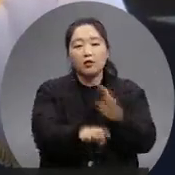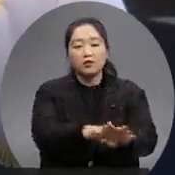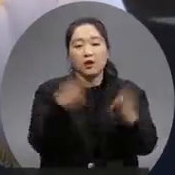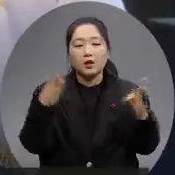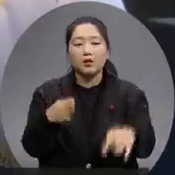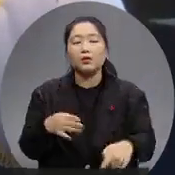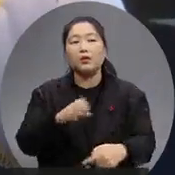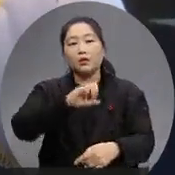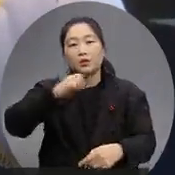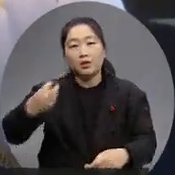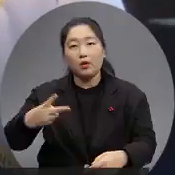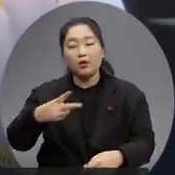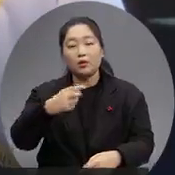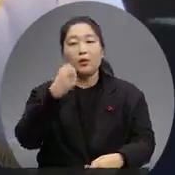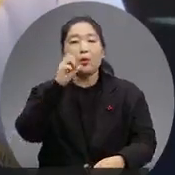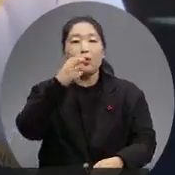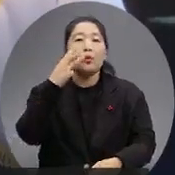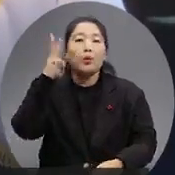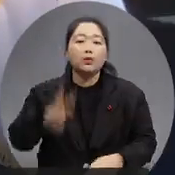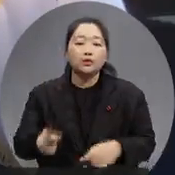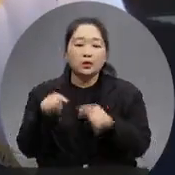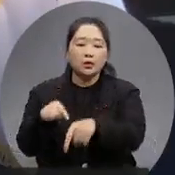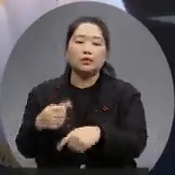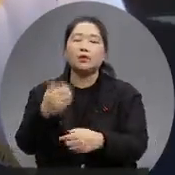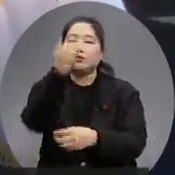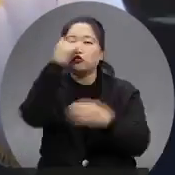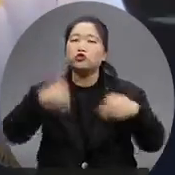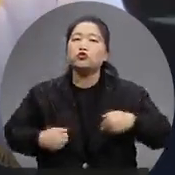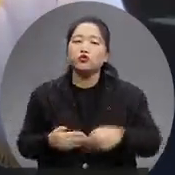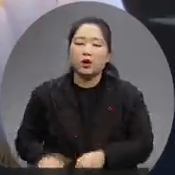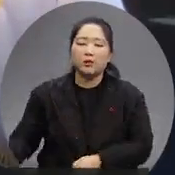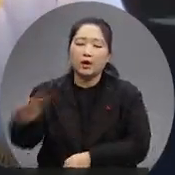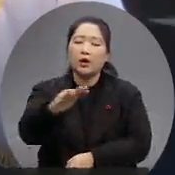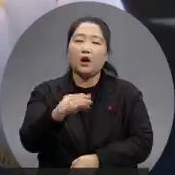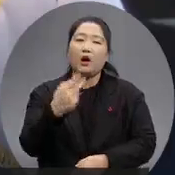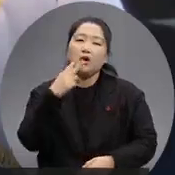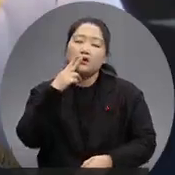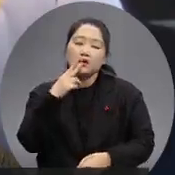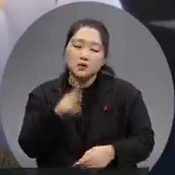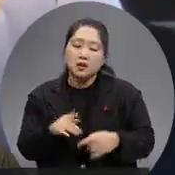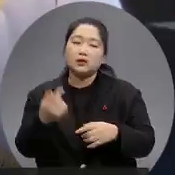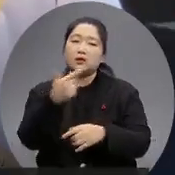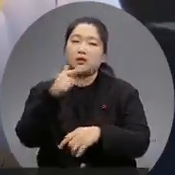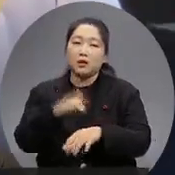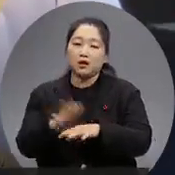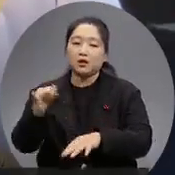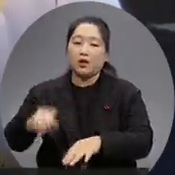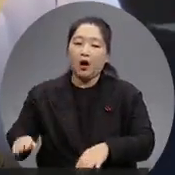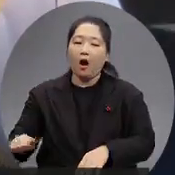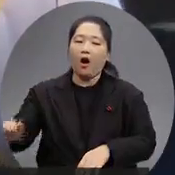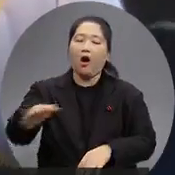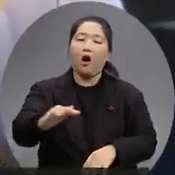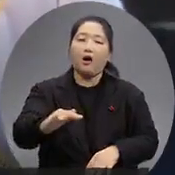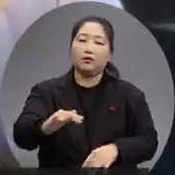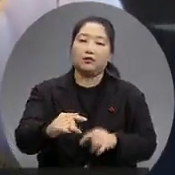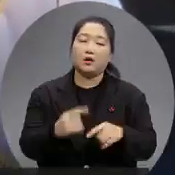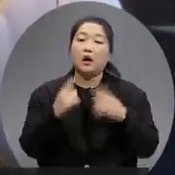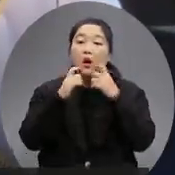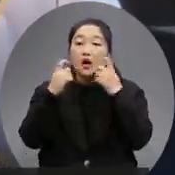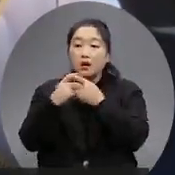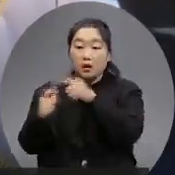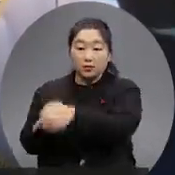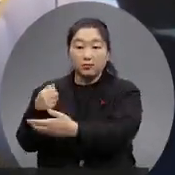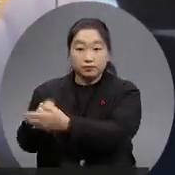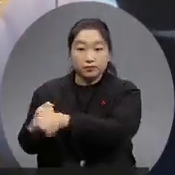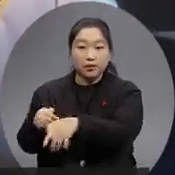옥천을 가려면 충남답을 바꿔야 됩니다. 신탄진을 돌아서 대전 IC를 돌아서 갑니다. 민자